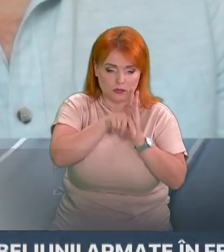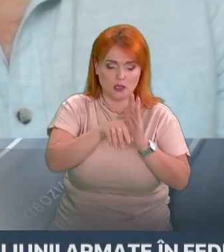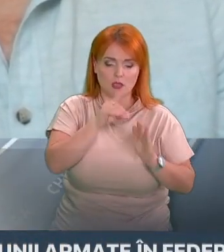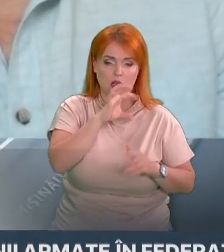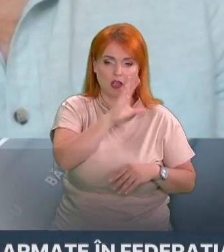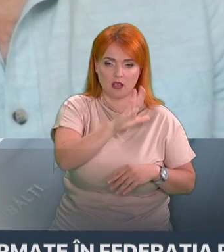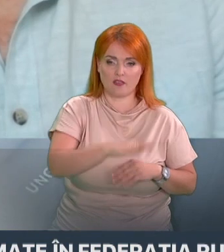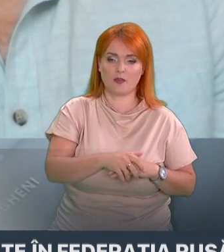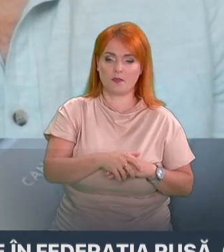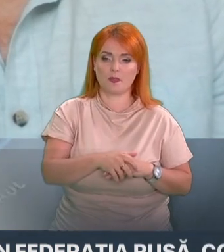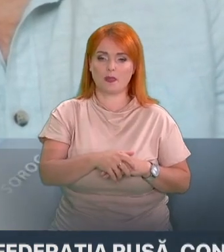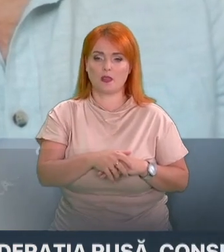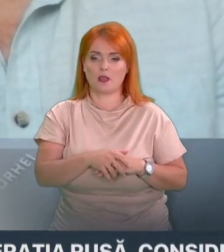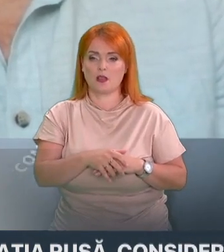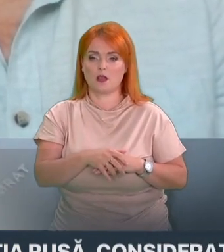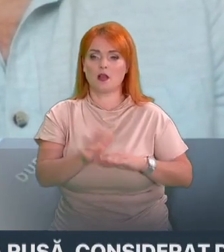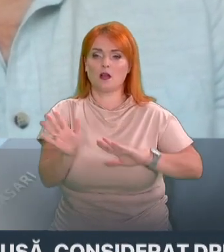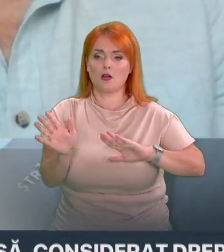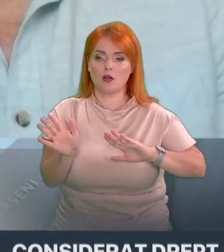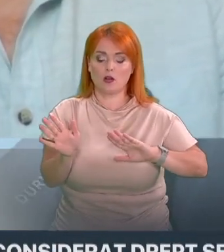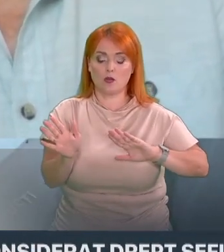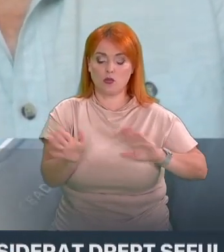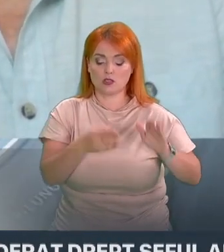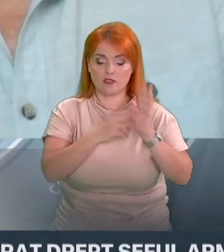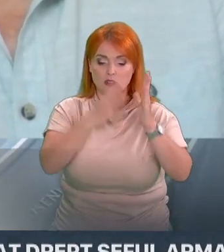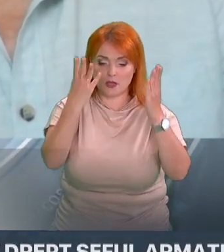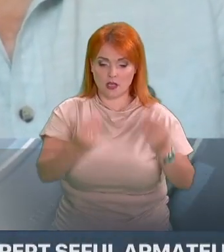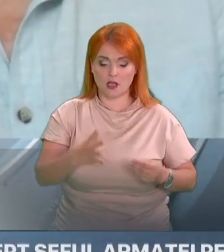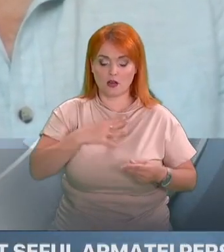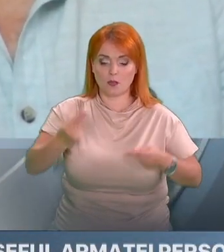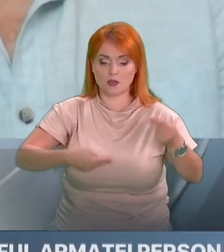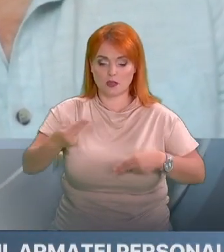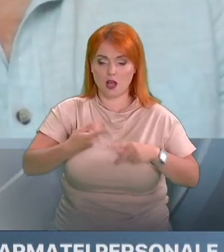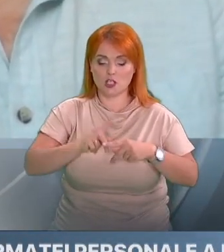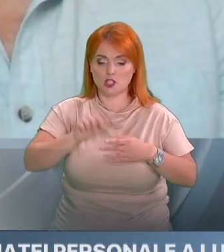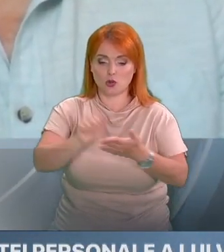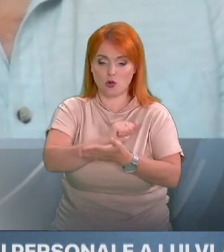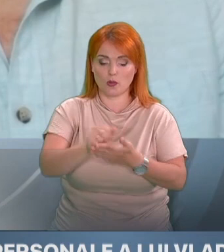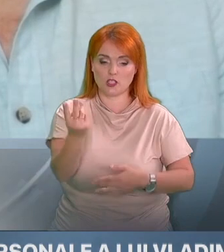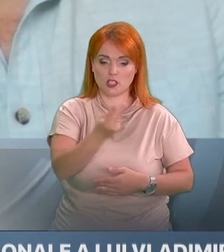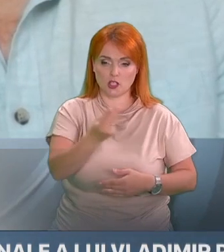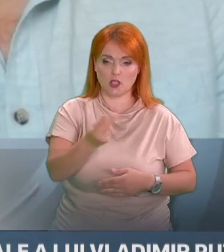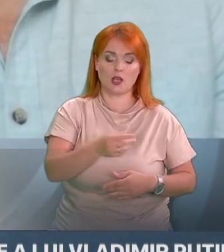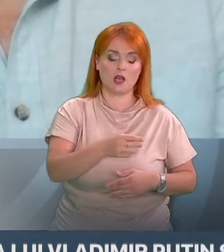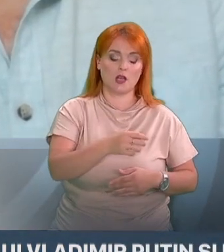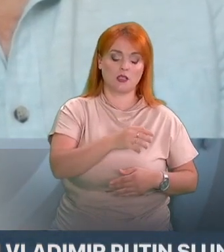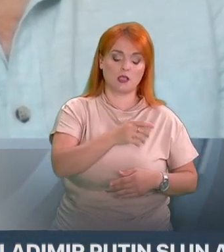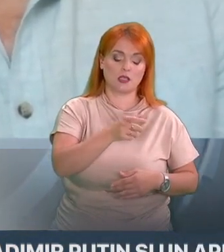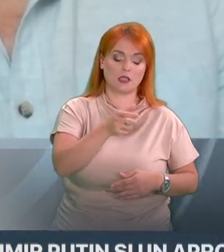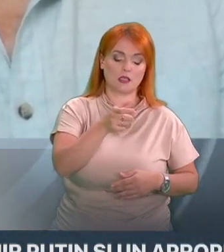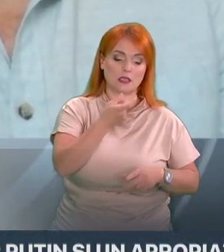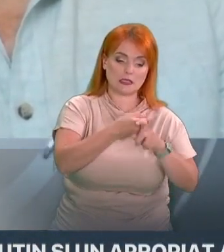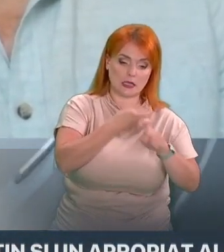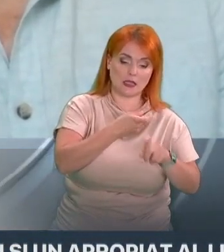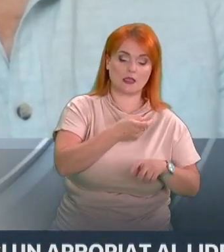doilea război mondial, pentru că exact la 8 zile după ce a fost semnat acel pact hidos între cei doi dictatori, Stalin și Hitler, s-a pus